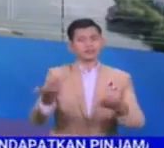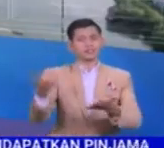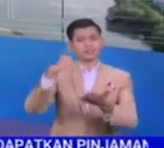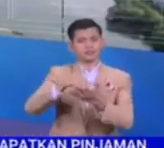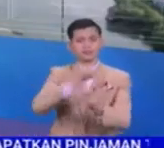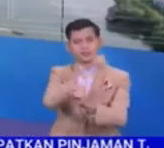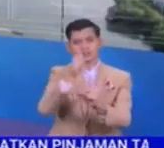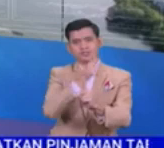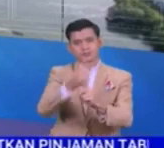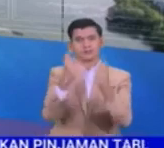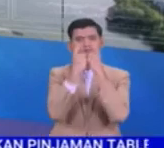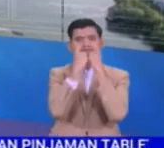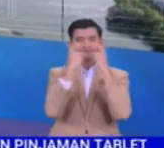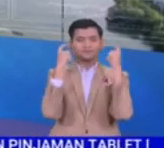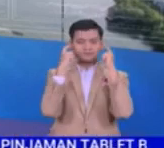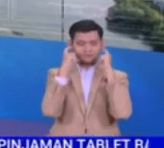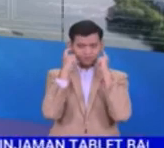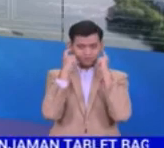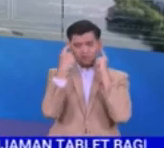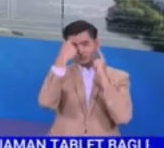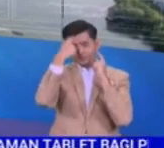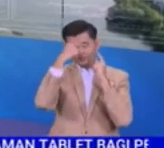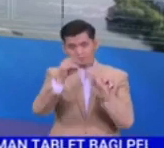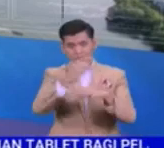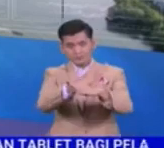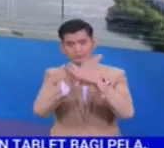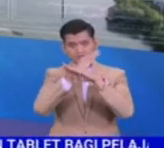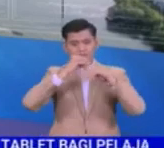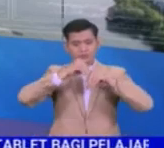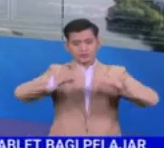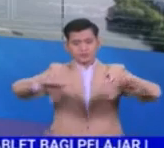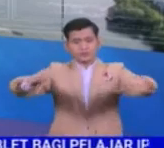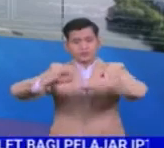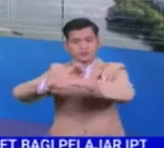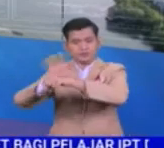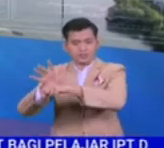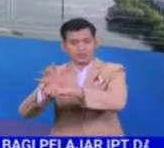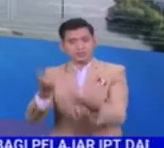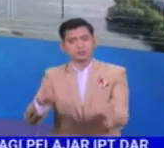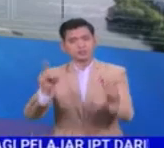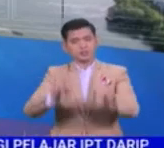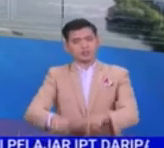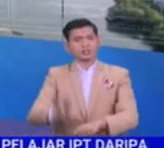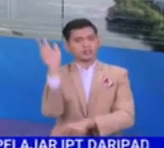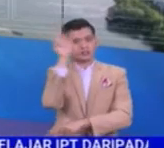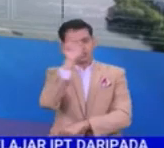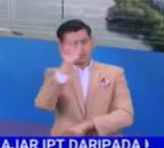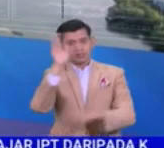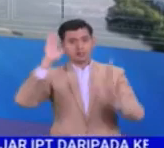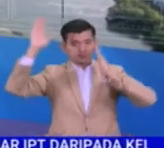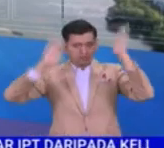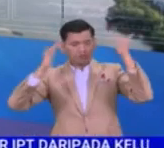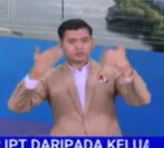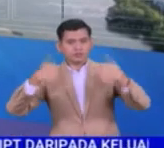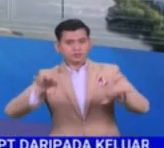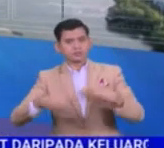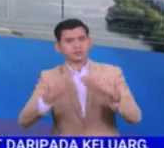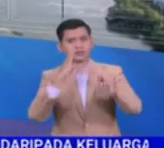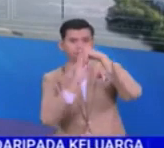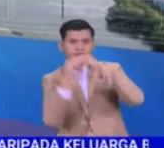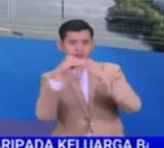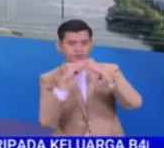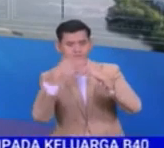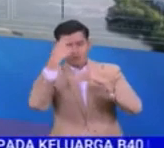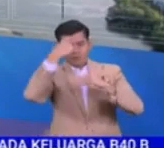mengekalkan arahan pemakaian pelitup separuh muka bagi mengelak penularan COVID-19 walaupun Kerajaan Persekutuan telah memberi